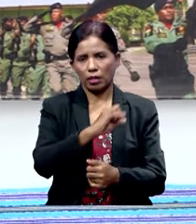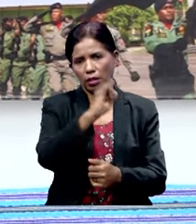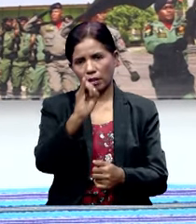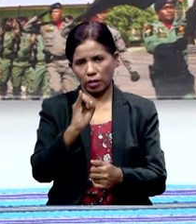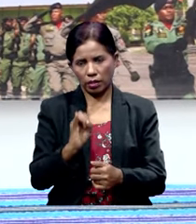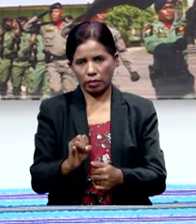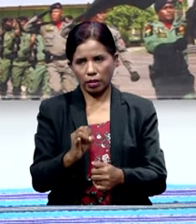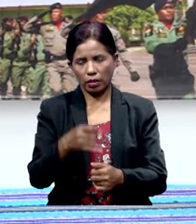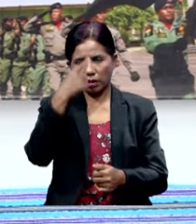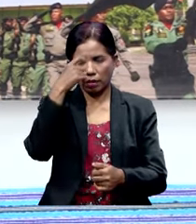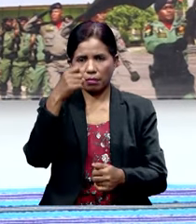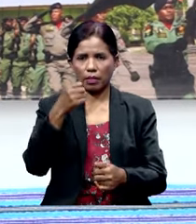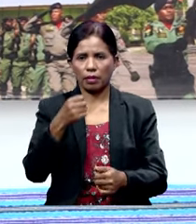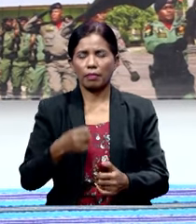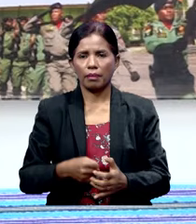hela tamba